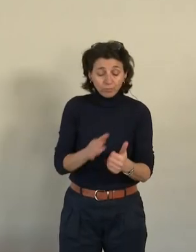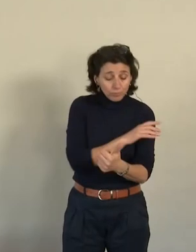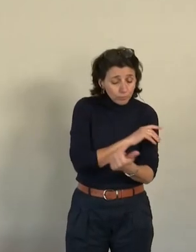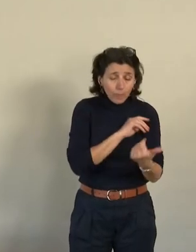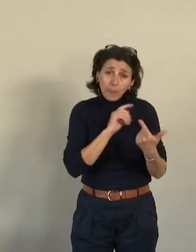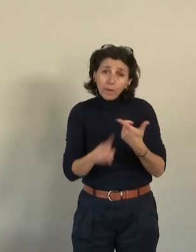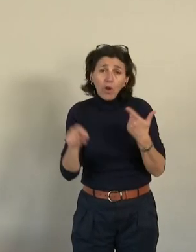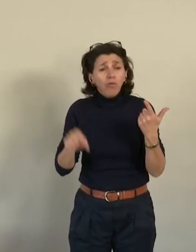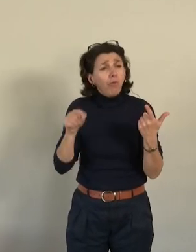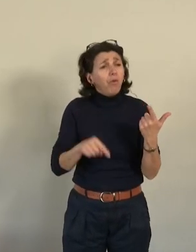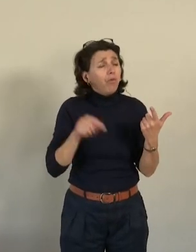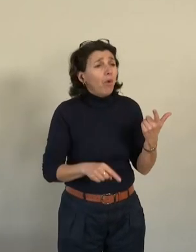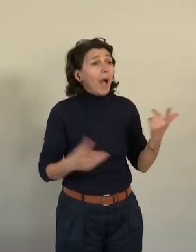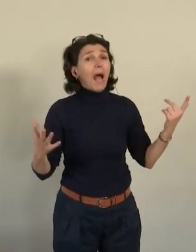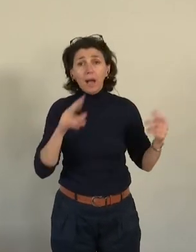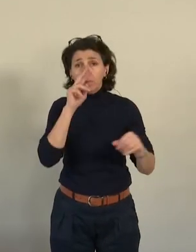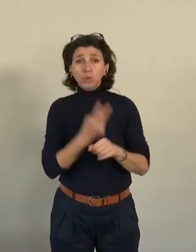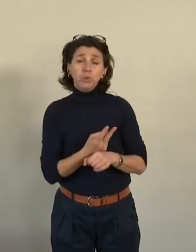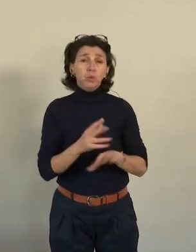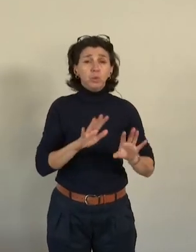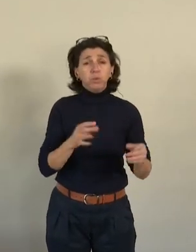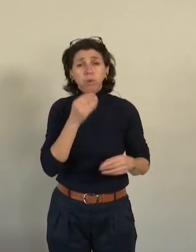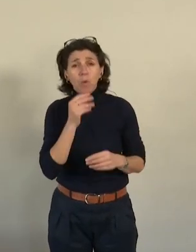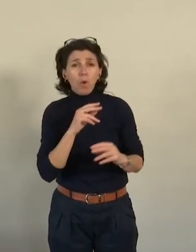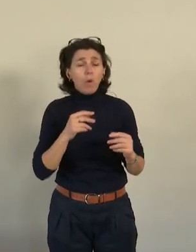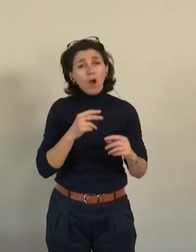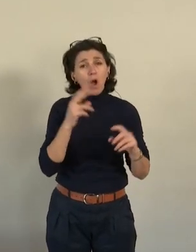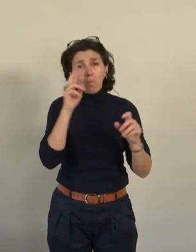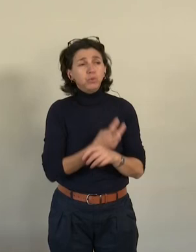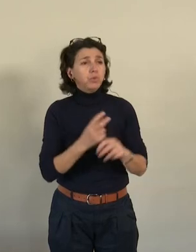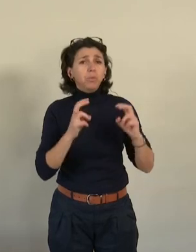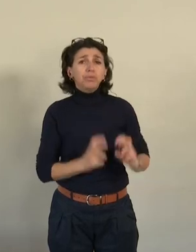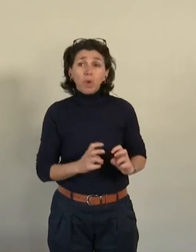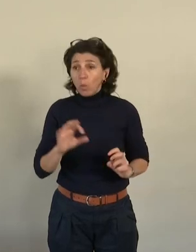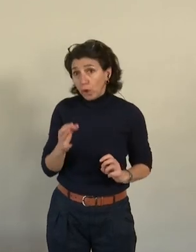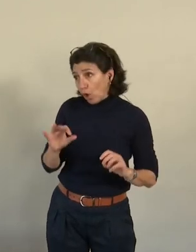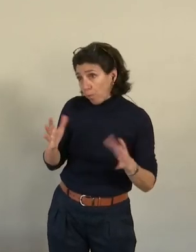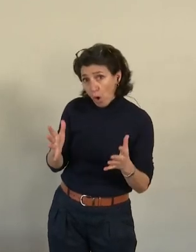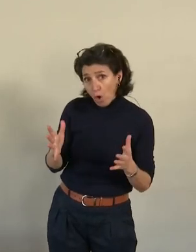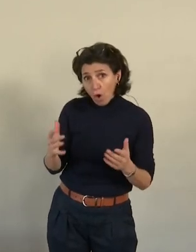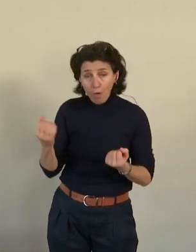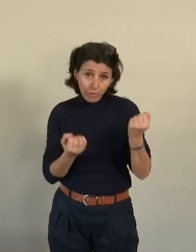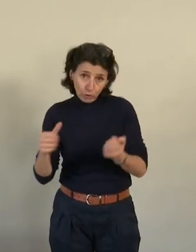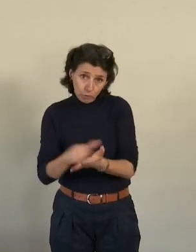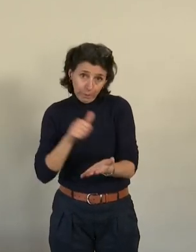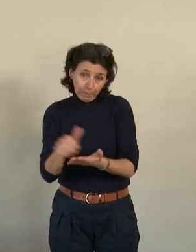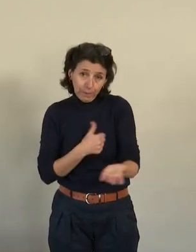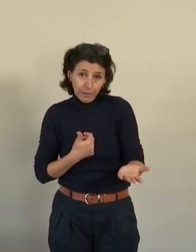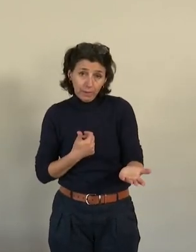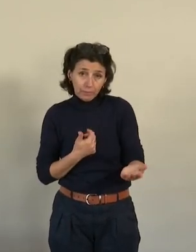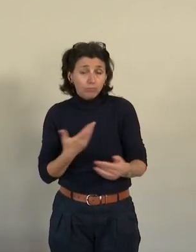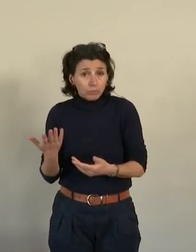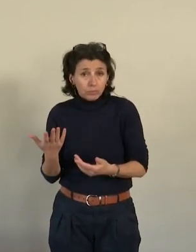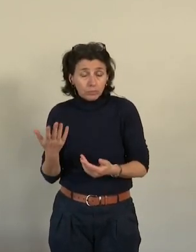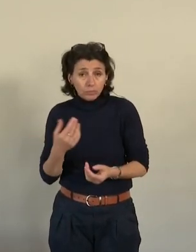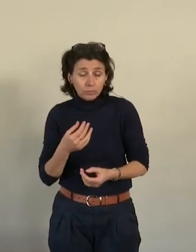euh ne pollue plus en soit pourquoi pas mais du coup il y a qu'à supprimer les voitures mais au détriment de